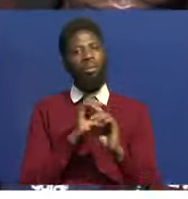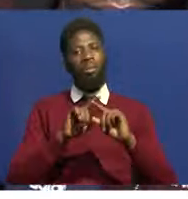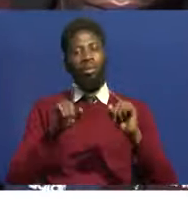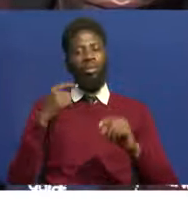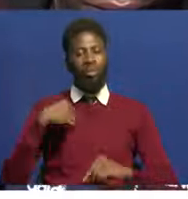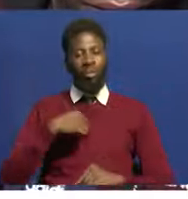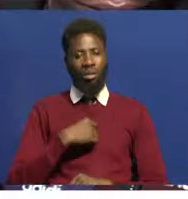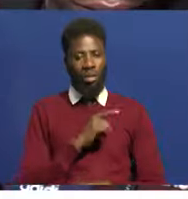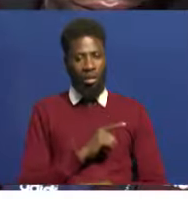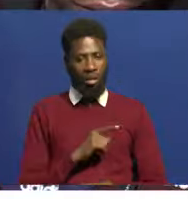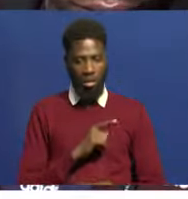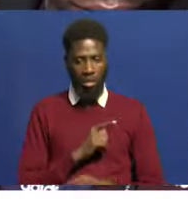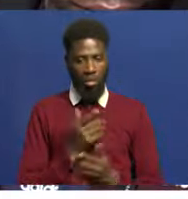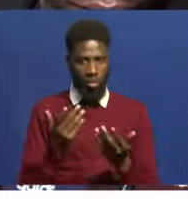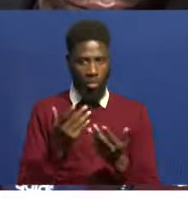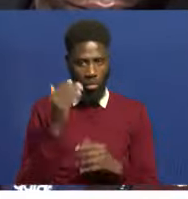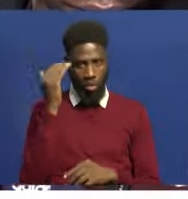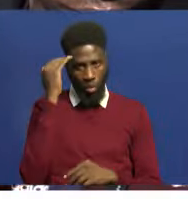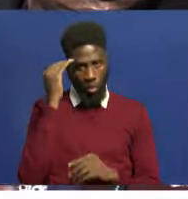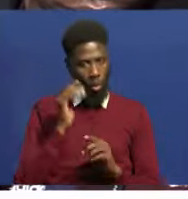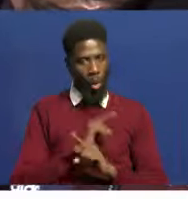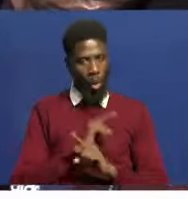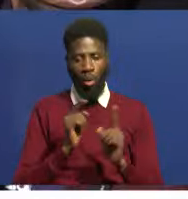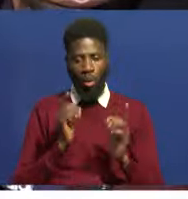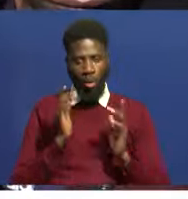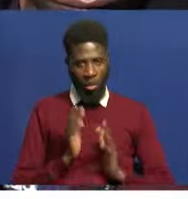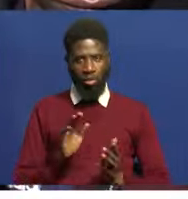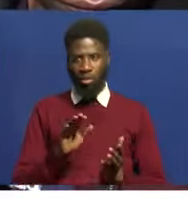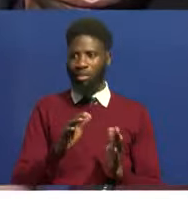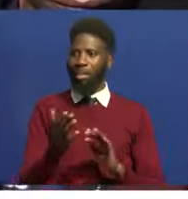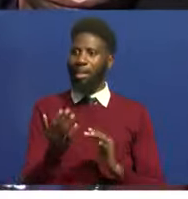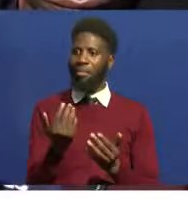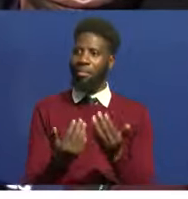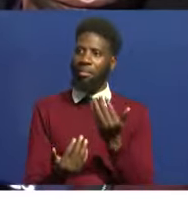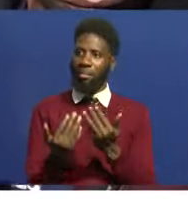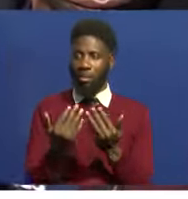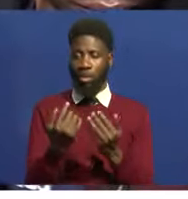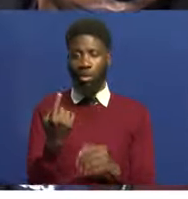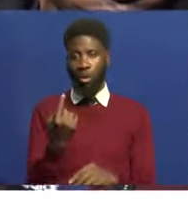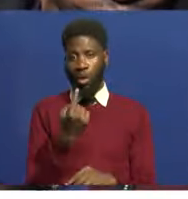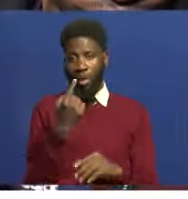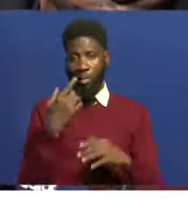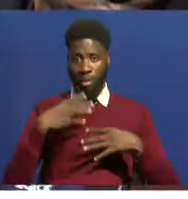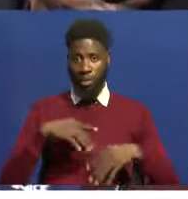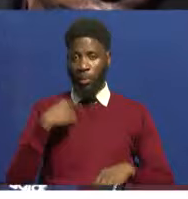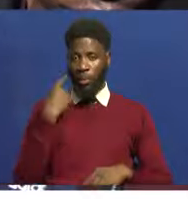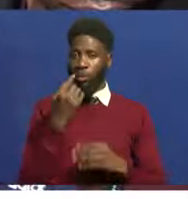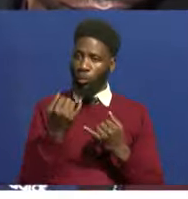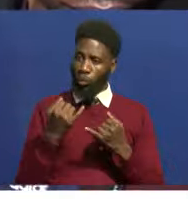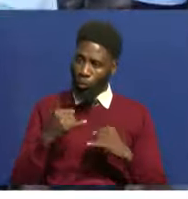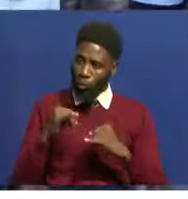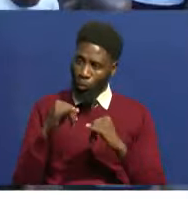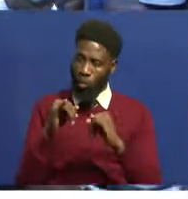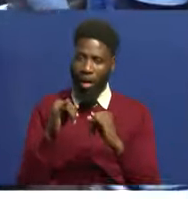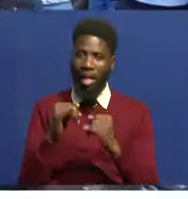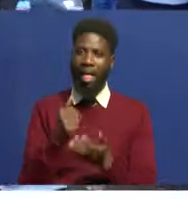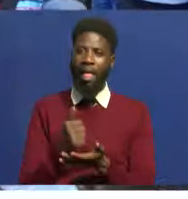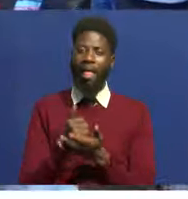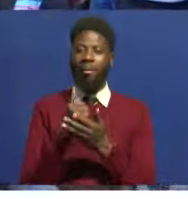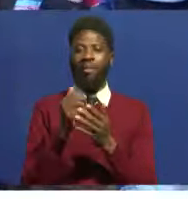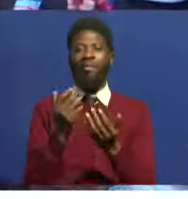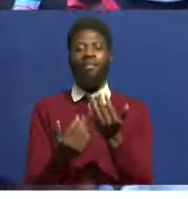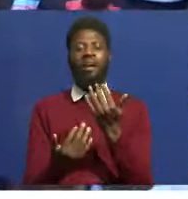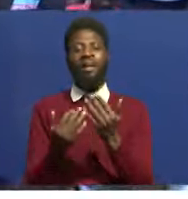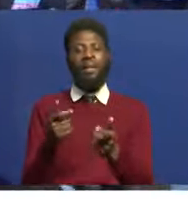tumes juua hakuna mtoto mtu amechomekea huko isipokua wenye walikuwa wanajaribu kukasana na hii moto familia